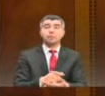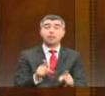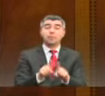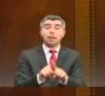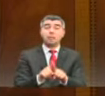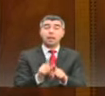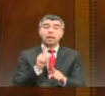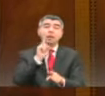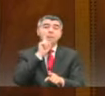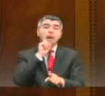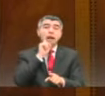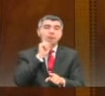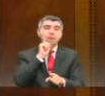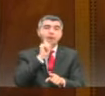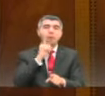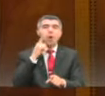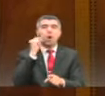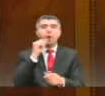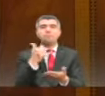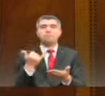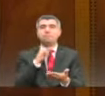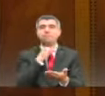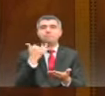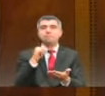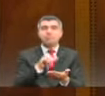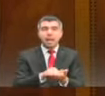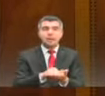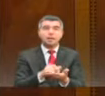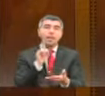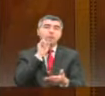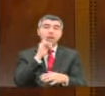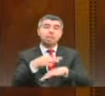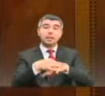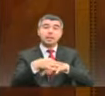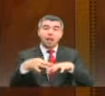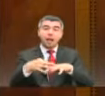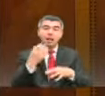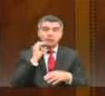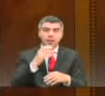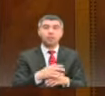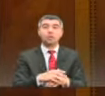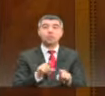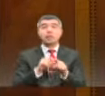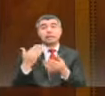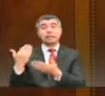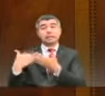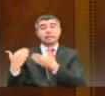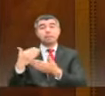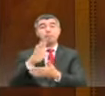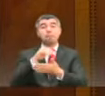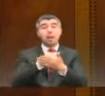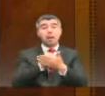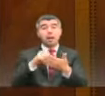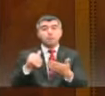الأرامل، النساء الأرامل، وكنقول النساء المطلقات اللي كانوا كيستفدوا من برامج اجتماعية سابقة،